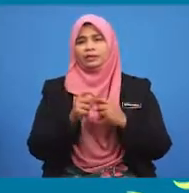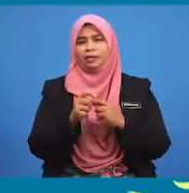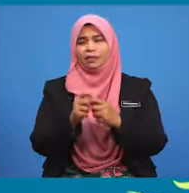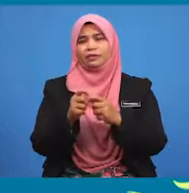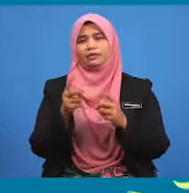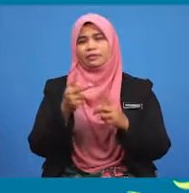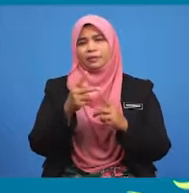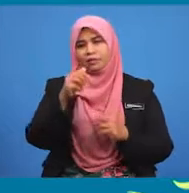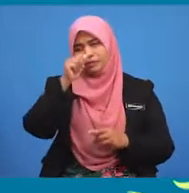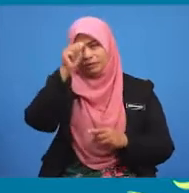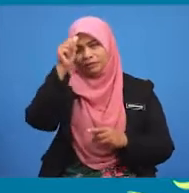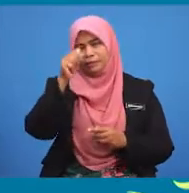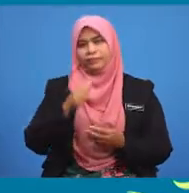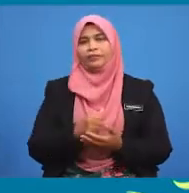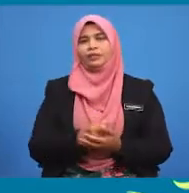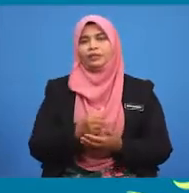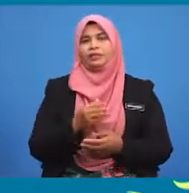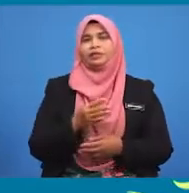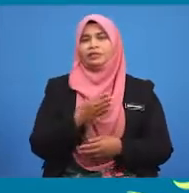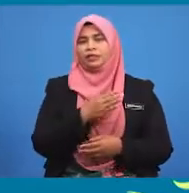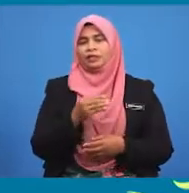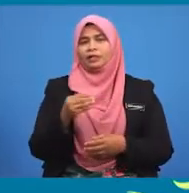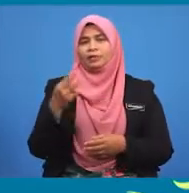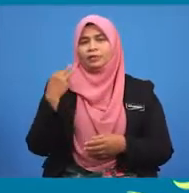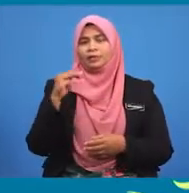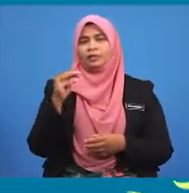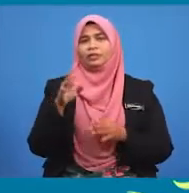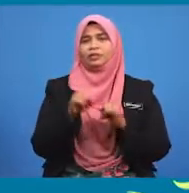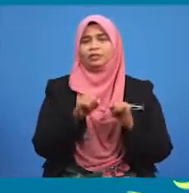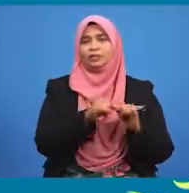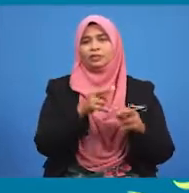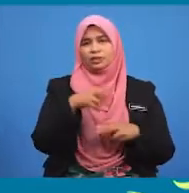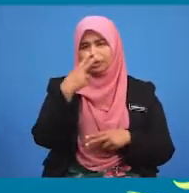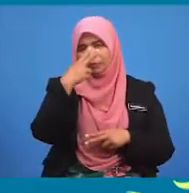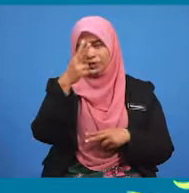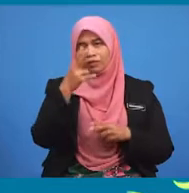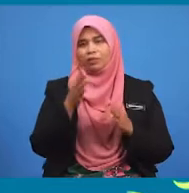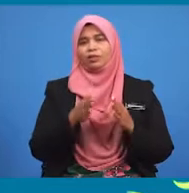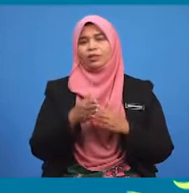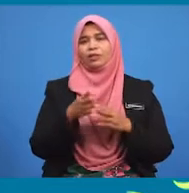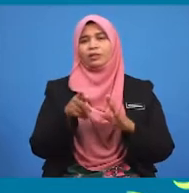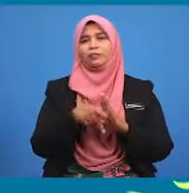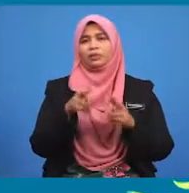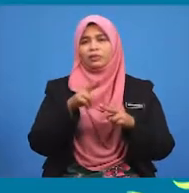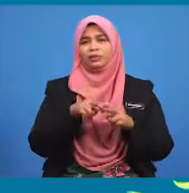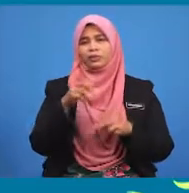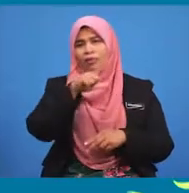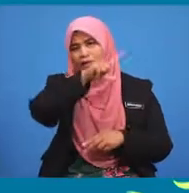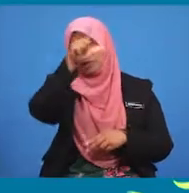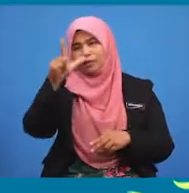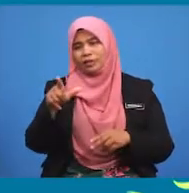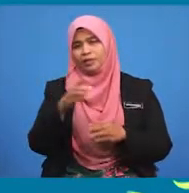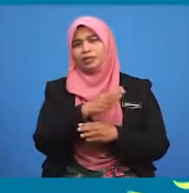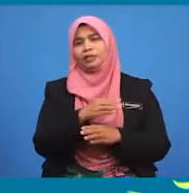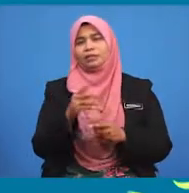kepada pencipta. Malahan mereka juga dipandang mulia oleh penduduk langit dan bumi. Mereka ini diutuskan oleh Allah ke